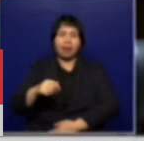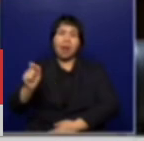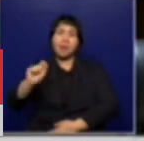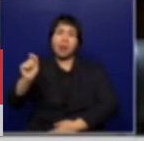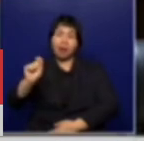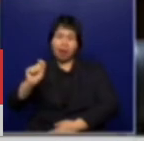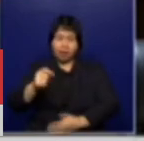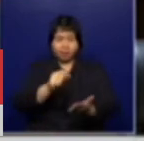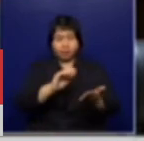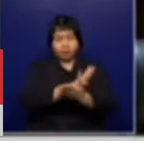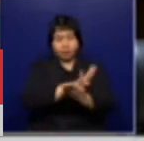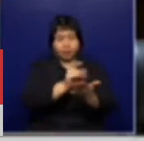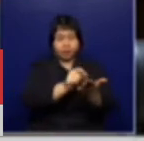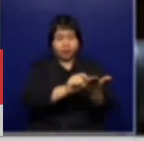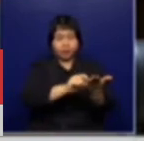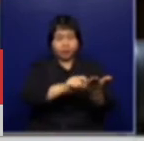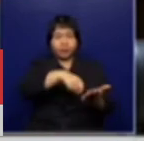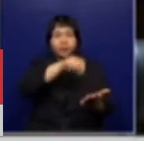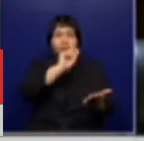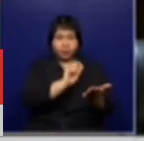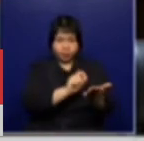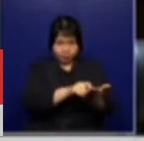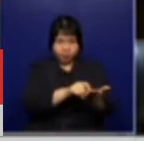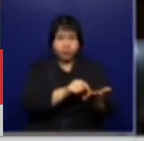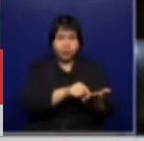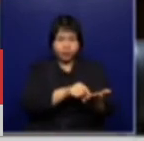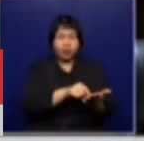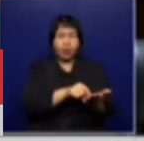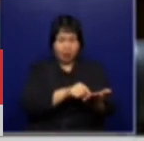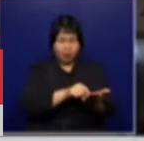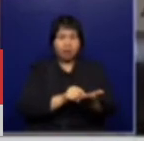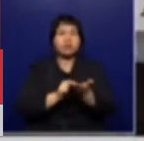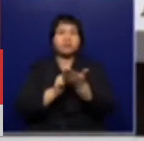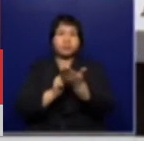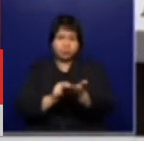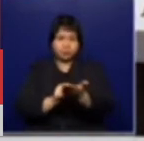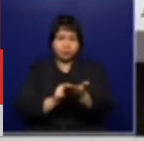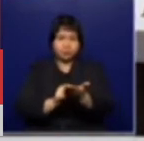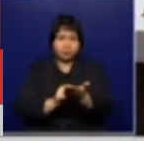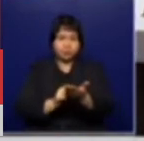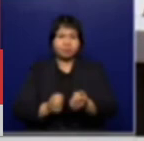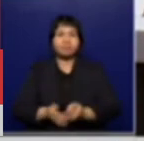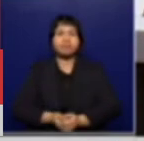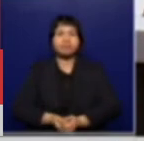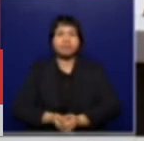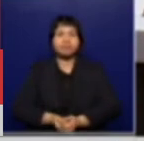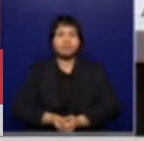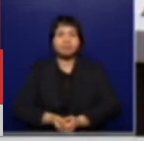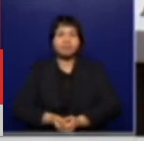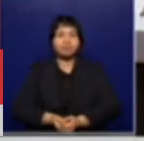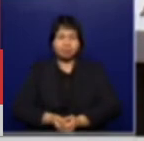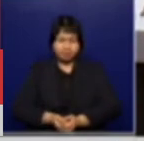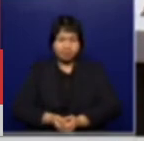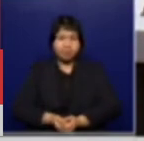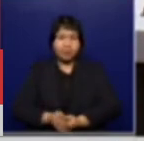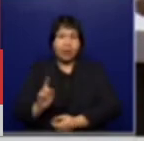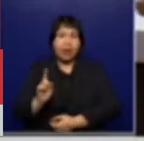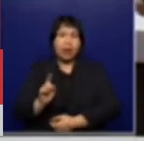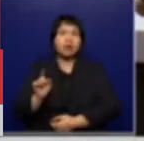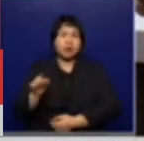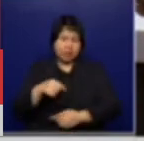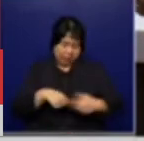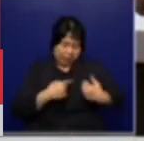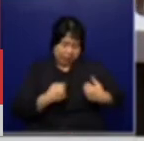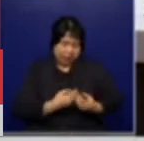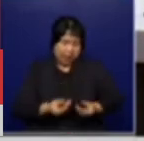าลงในเอกสารที่ฉันจะได้นำส่งท่านประธานไปค่ะเพียงแค่นี้ค่ะก็ถือว่าท่านได้เสียสละ